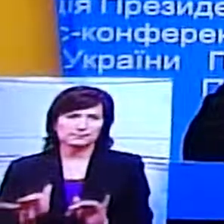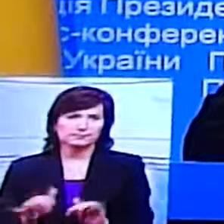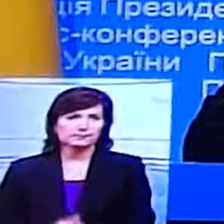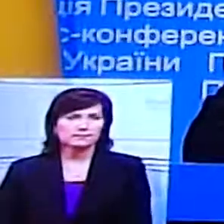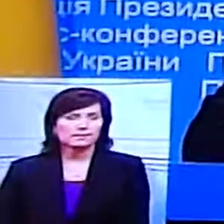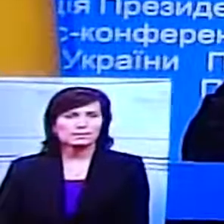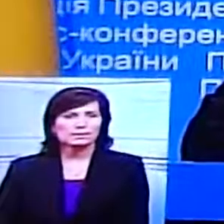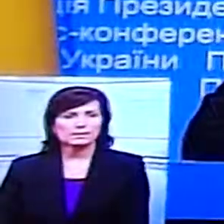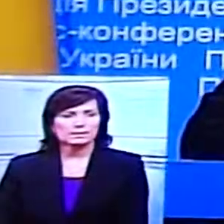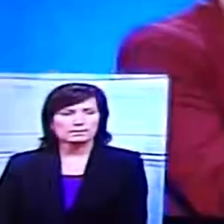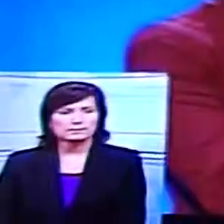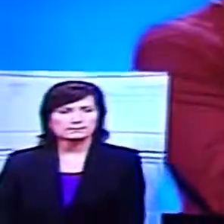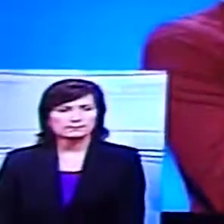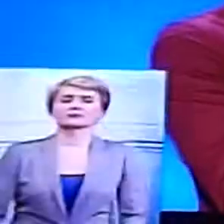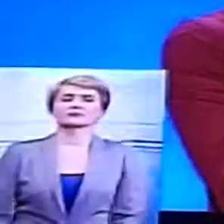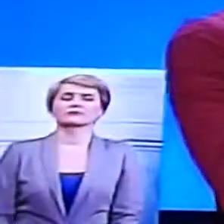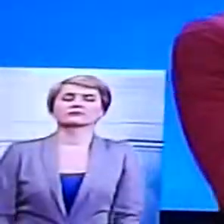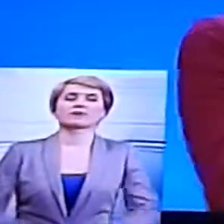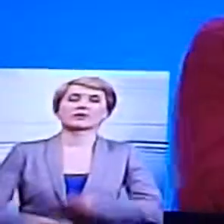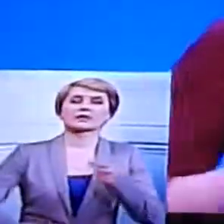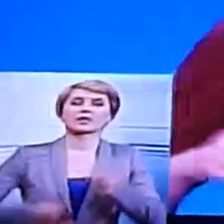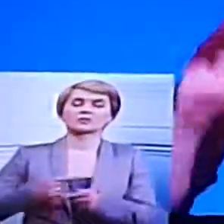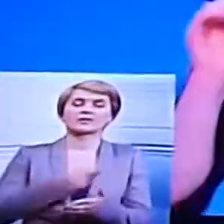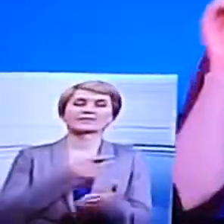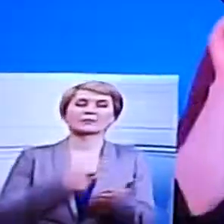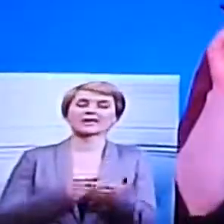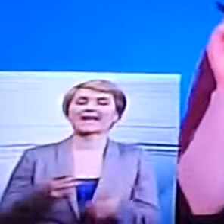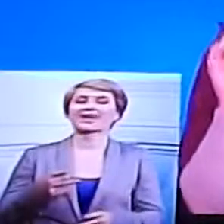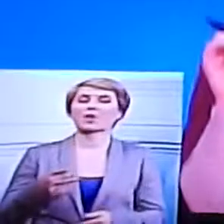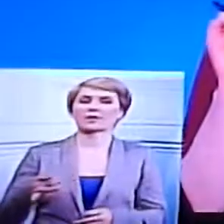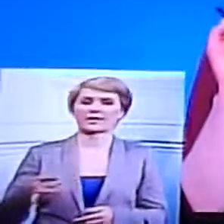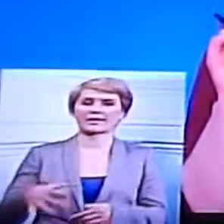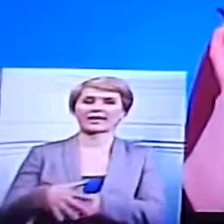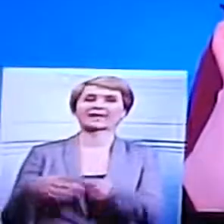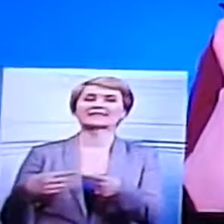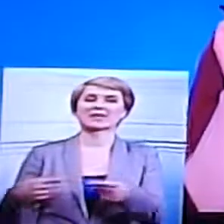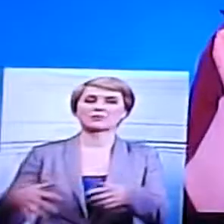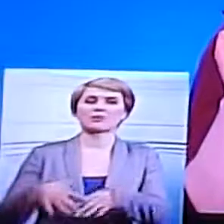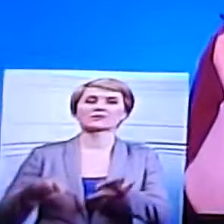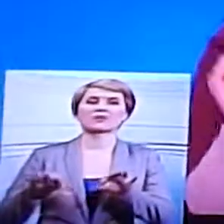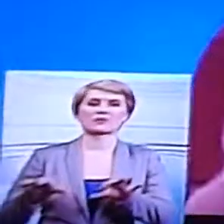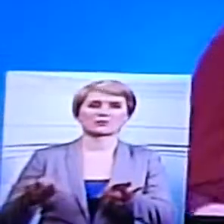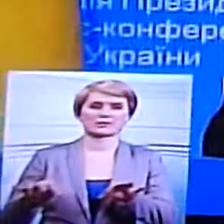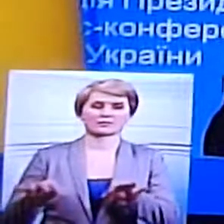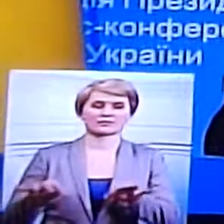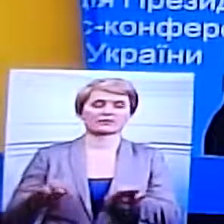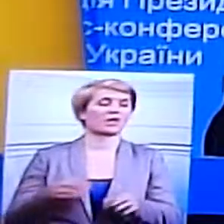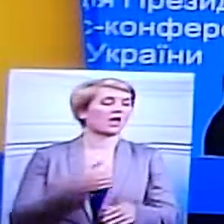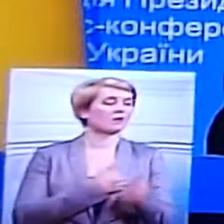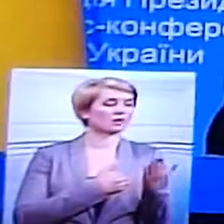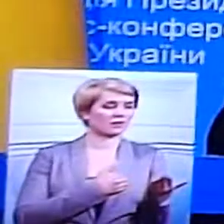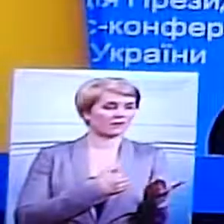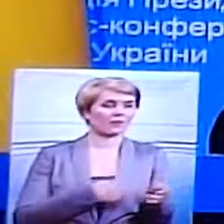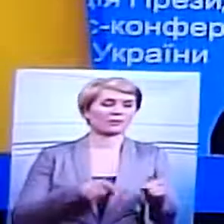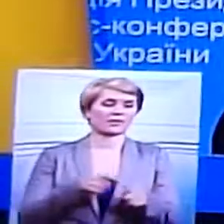У нас наступне запитання від регіональних засобів масової інформації. Я пропоную рухатися в тому ж власних форматі. Бажаю вам також, щоб ви взяли